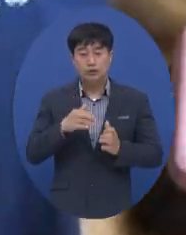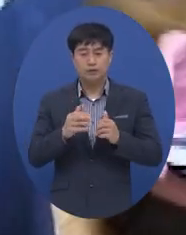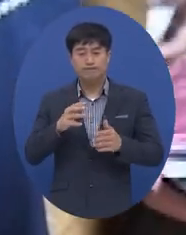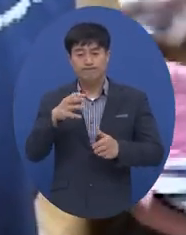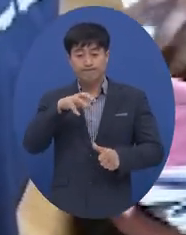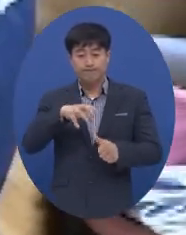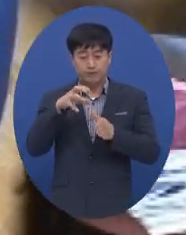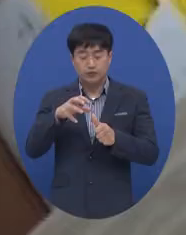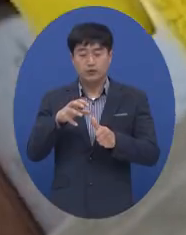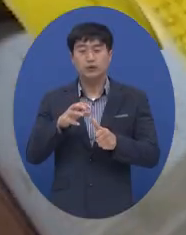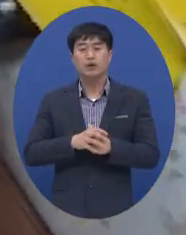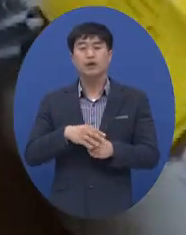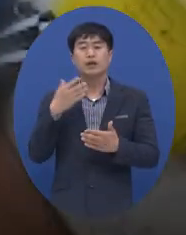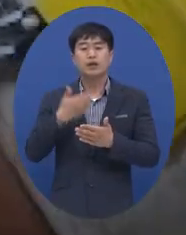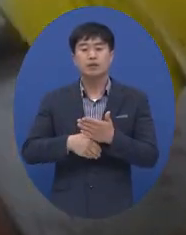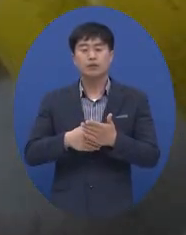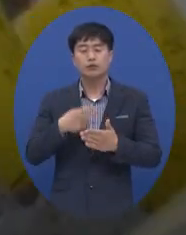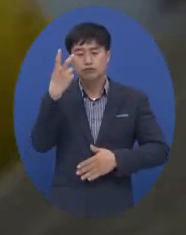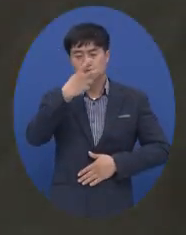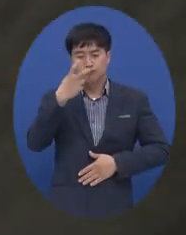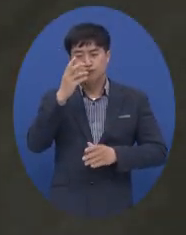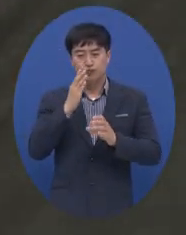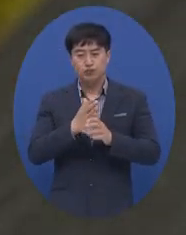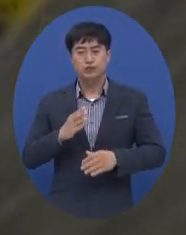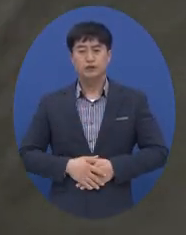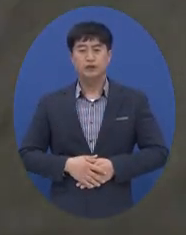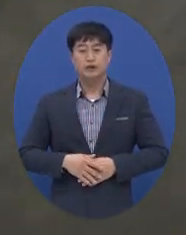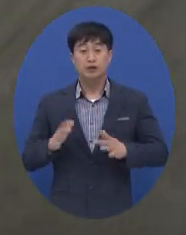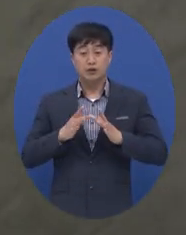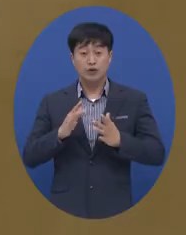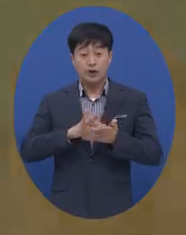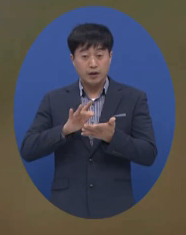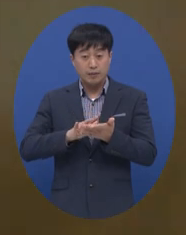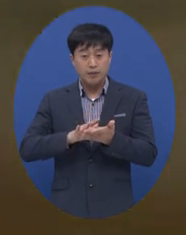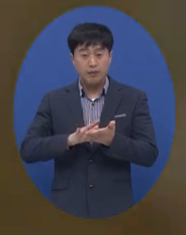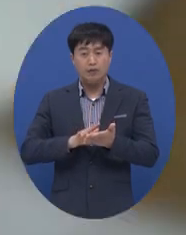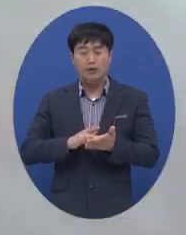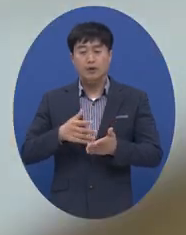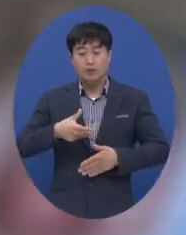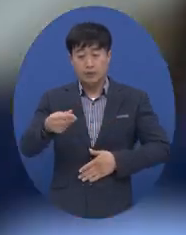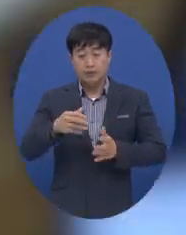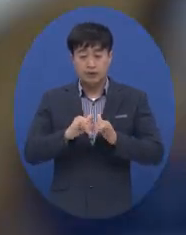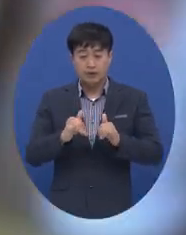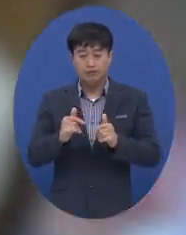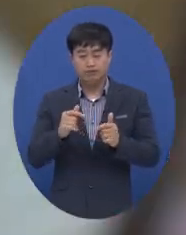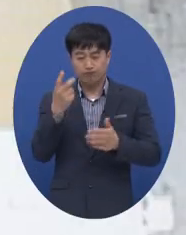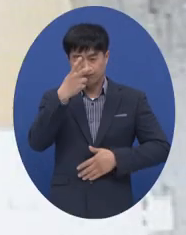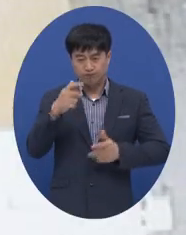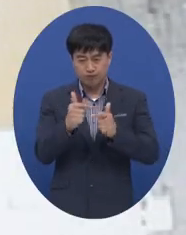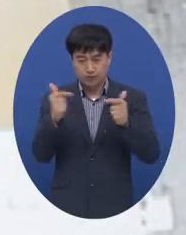검찰에 송치하거나 형사 입건하고 나머지는 수사를 진행 중이며 인터넷과 모바일 등 온라인